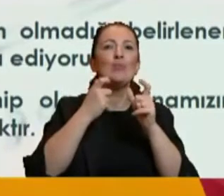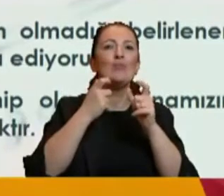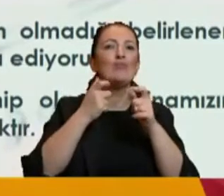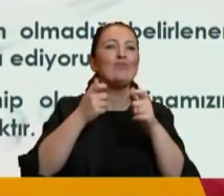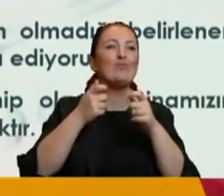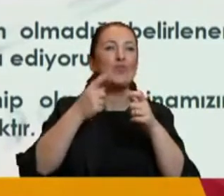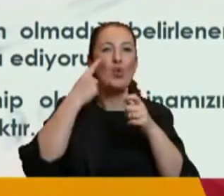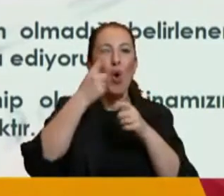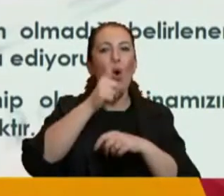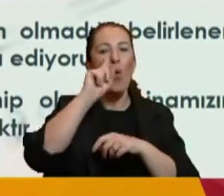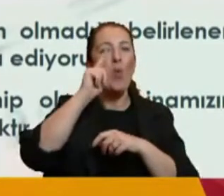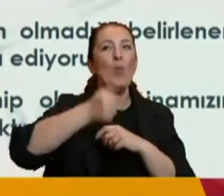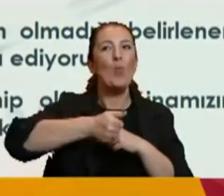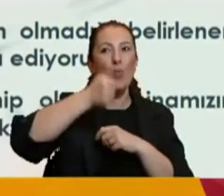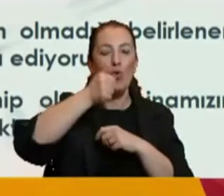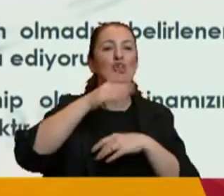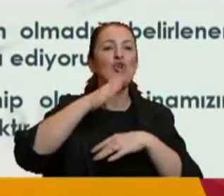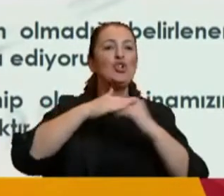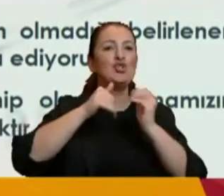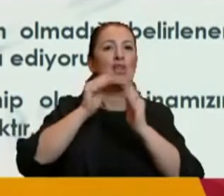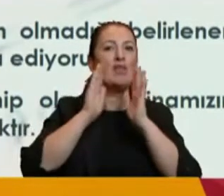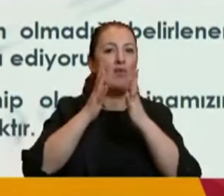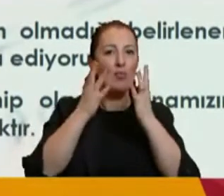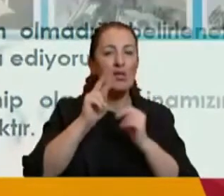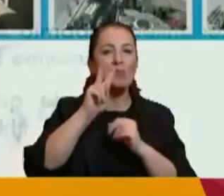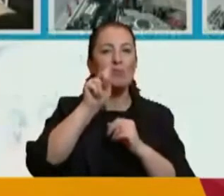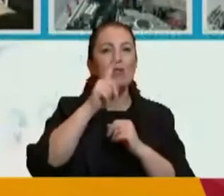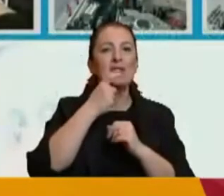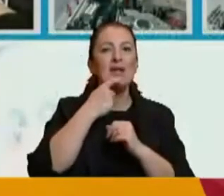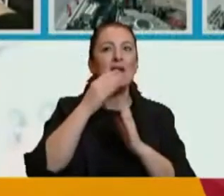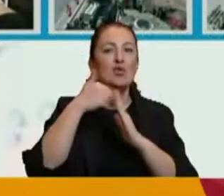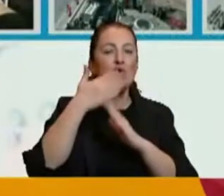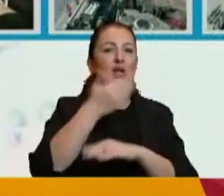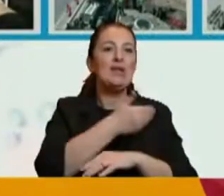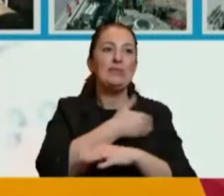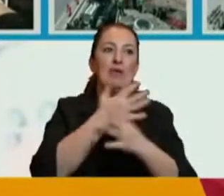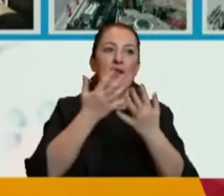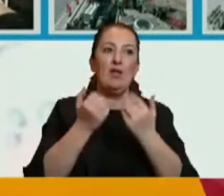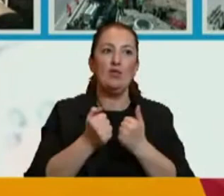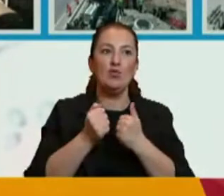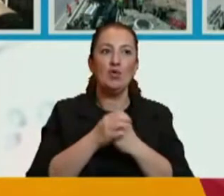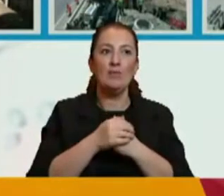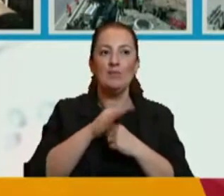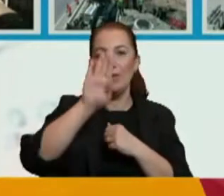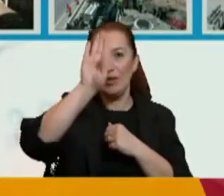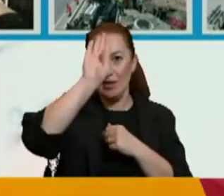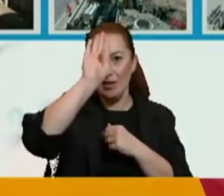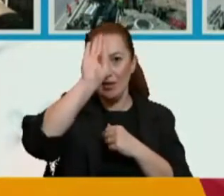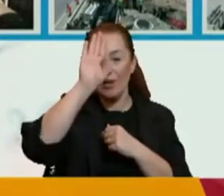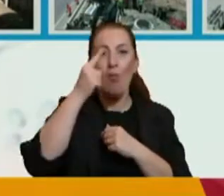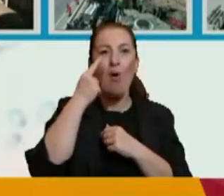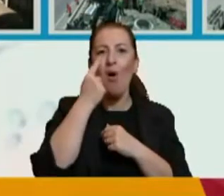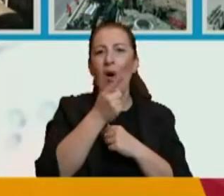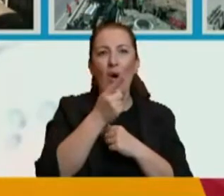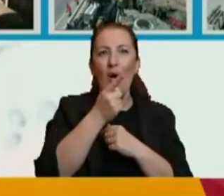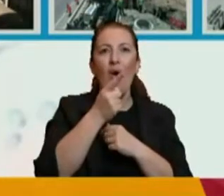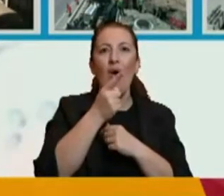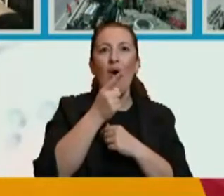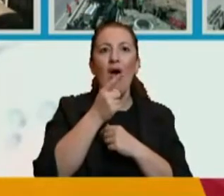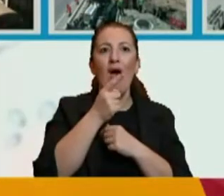inşaatı devam ediyor Bu da 2021 yıl sonunda hizmete almış olacak İstanbul'un kritik noktalarında